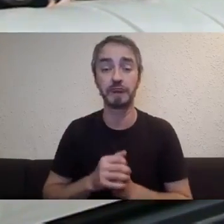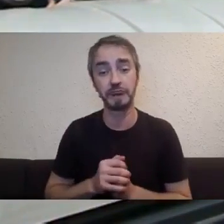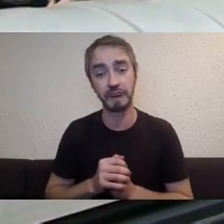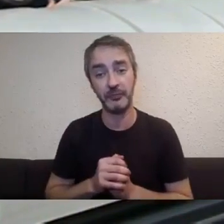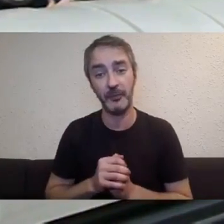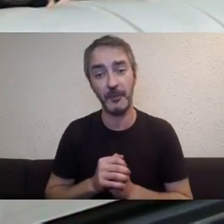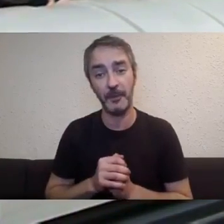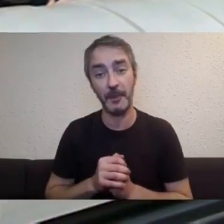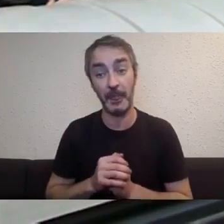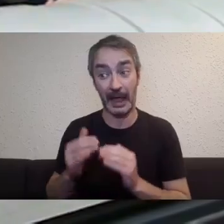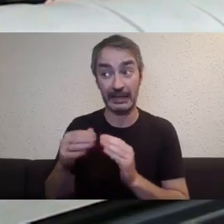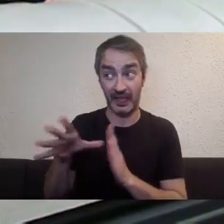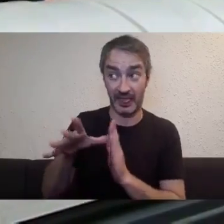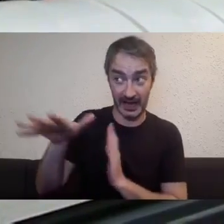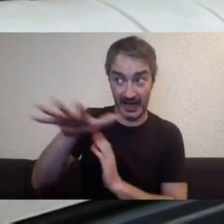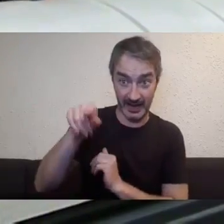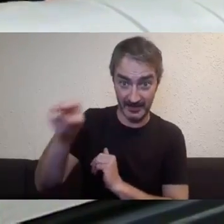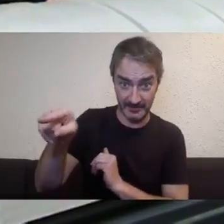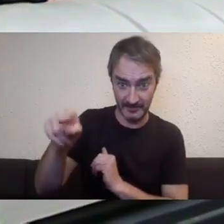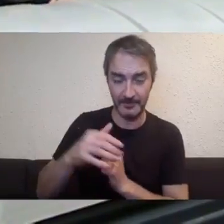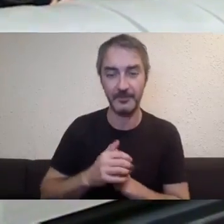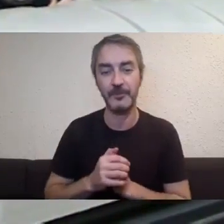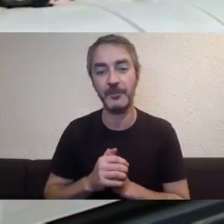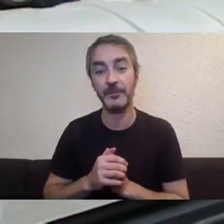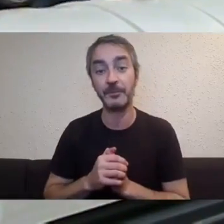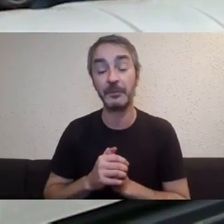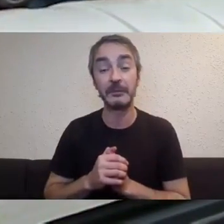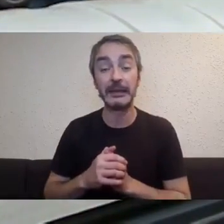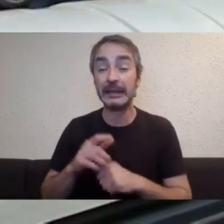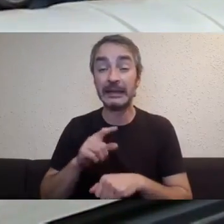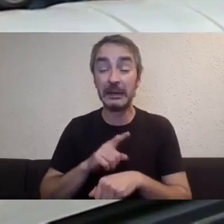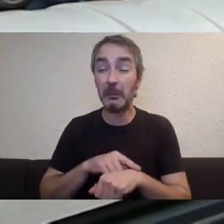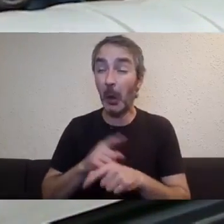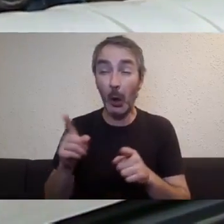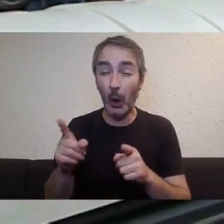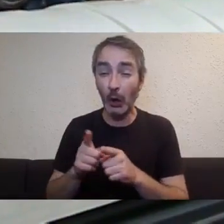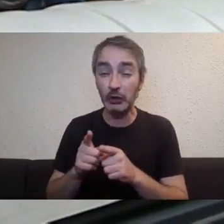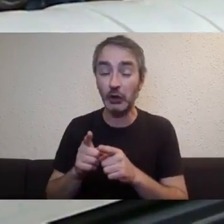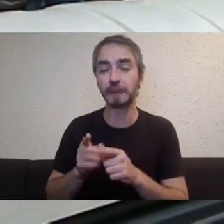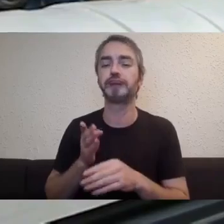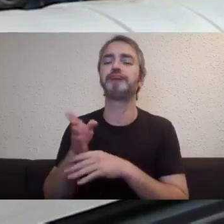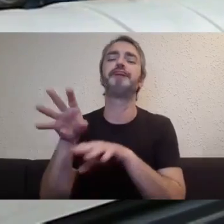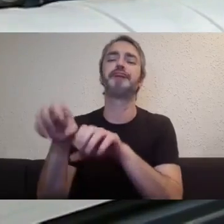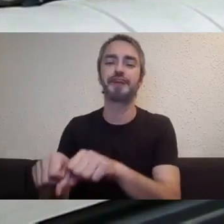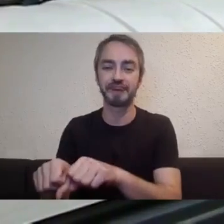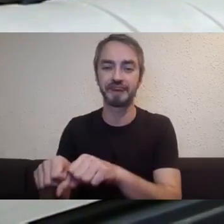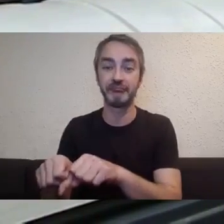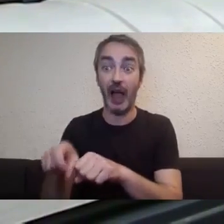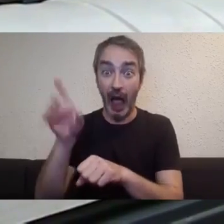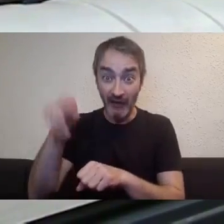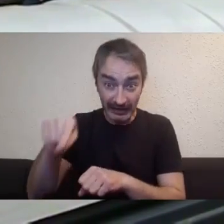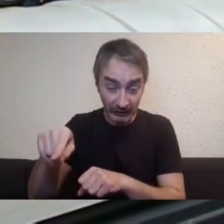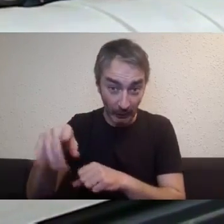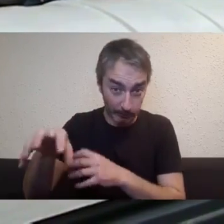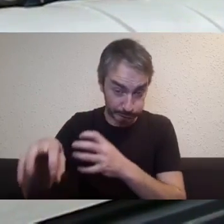joveneta, aquí a una casa d'aquí baix, i al cap de poc temps va entrar gent que es